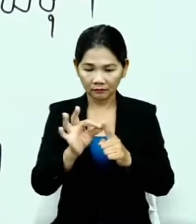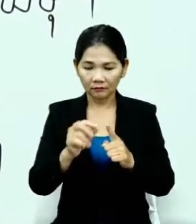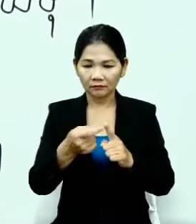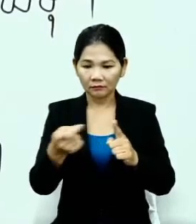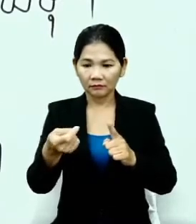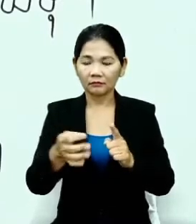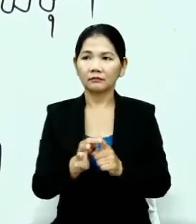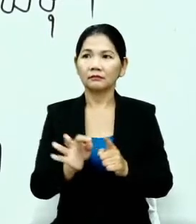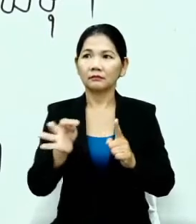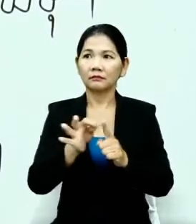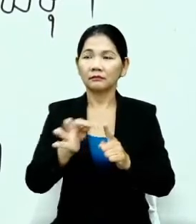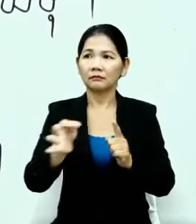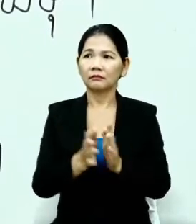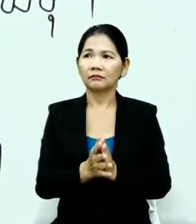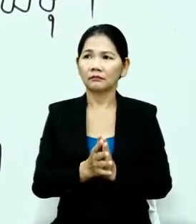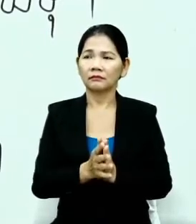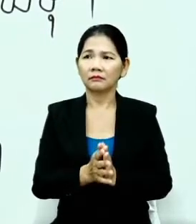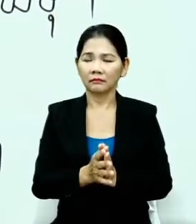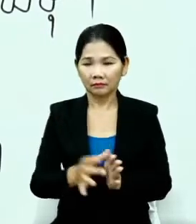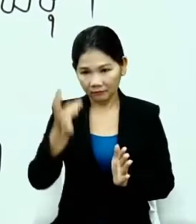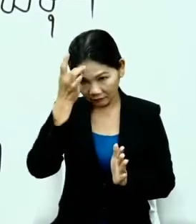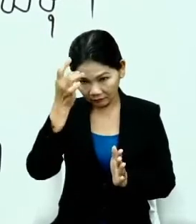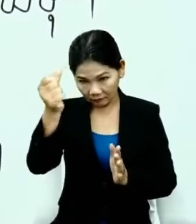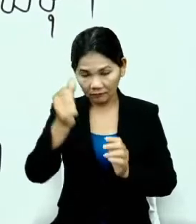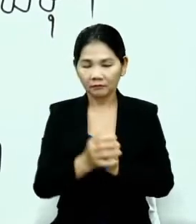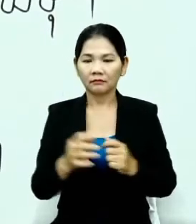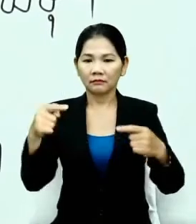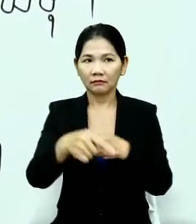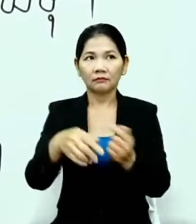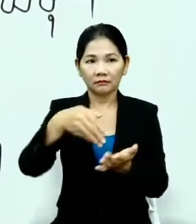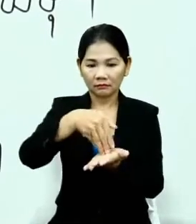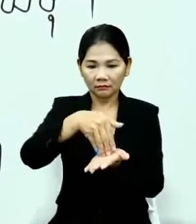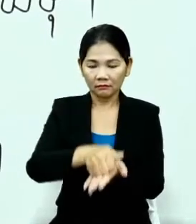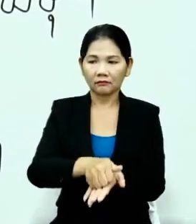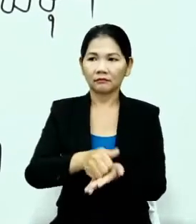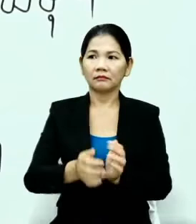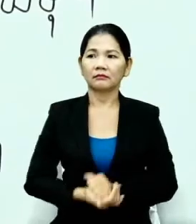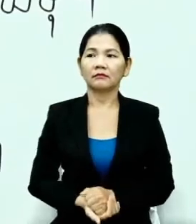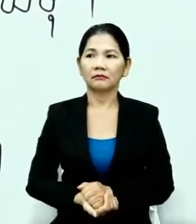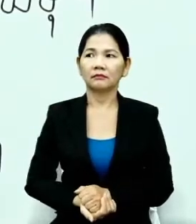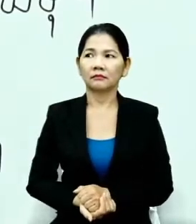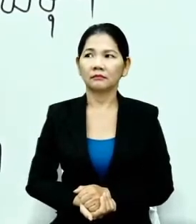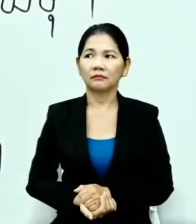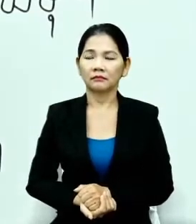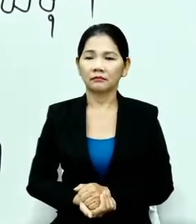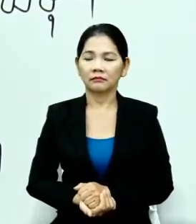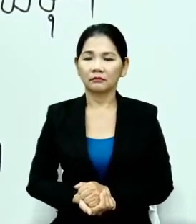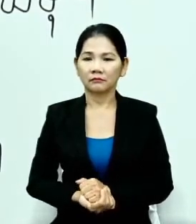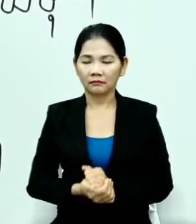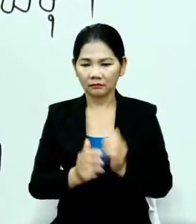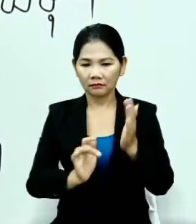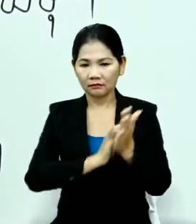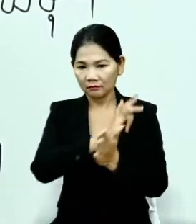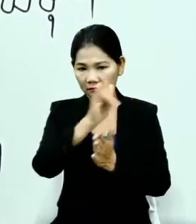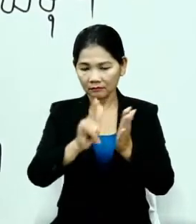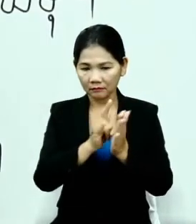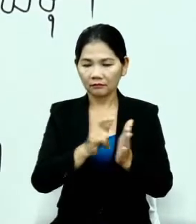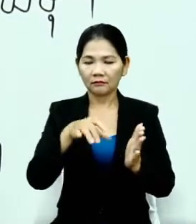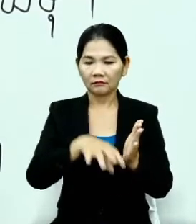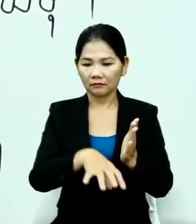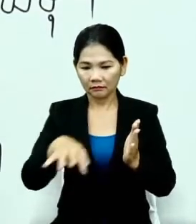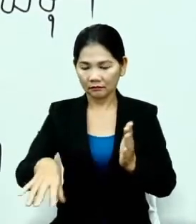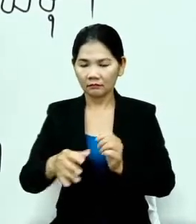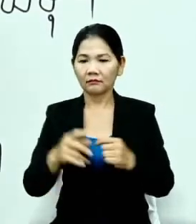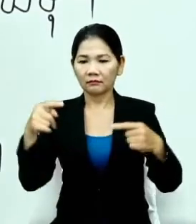tùy phu cái tôi nắng xòi xa thiên nạ tôi